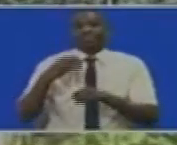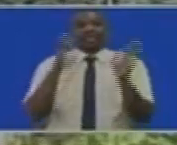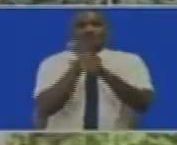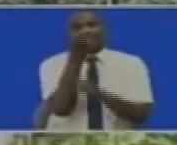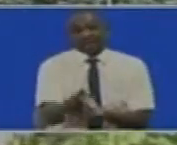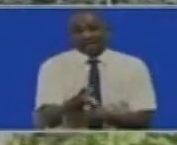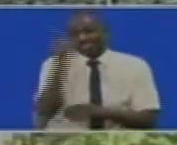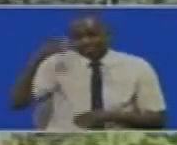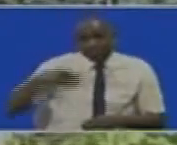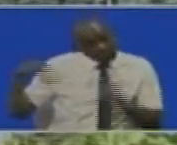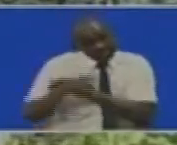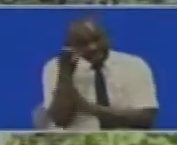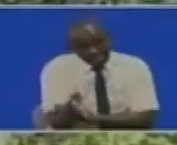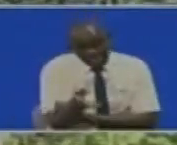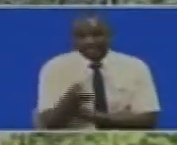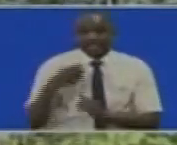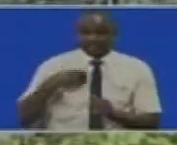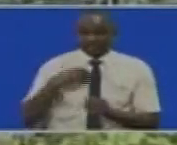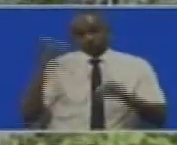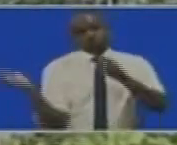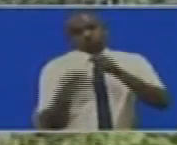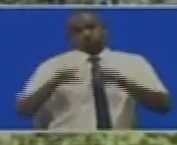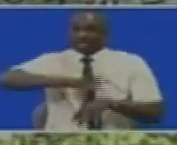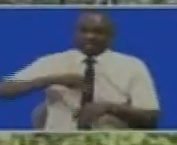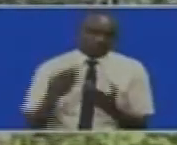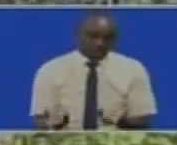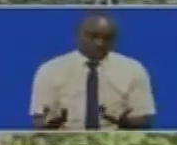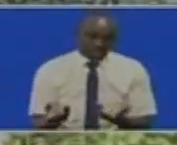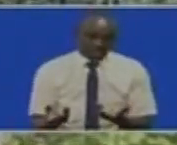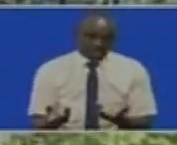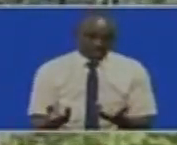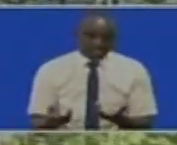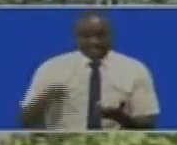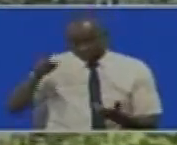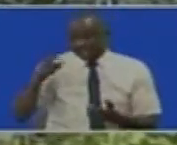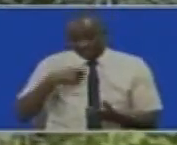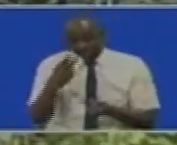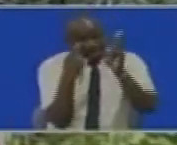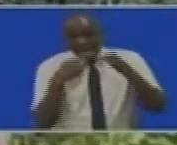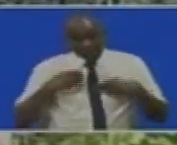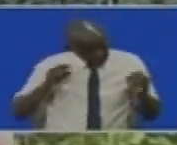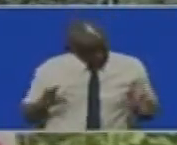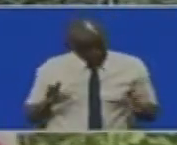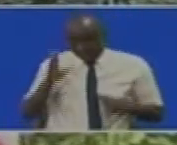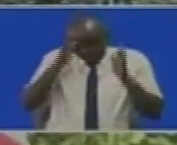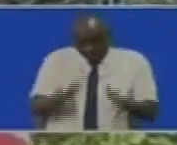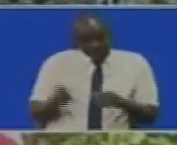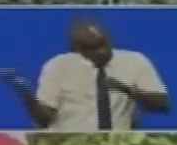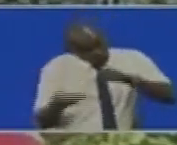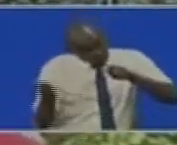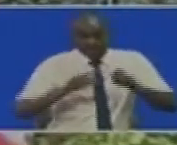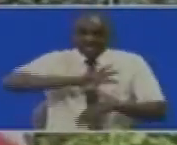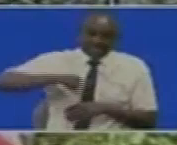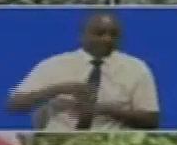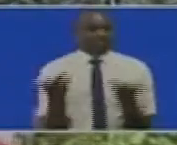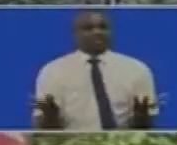hapa ndani kutafuta tu nyasi pekee. Walikuja tu kwa fimbo, hawana silaha yoyote ile. Kufika